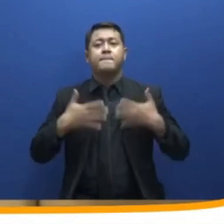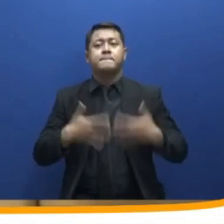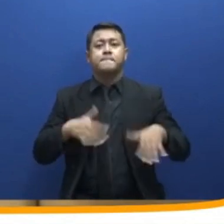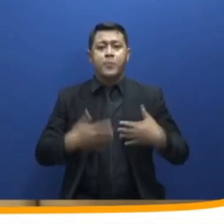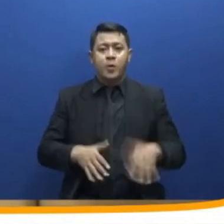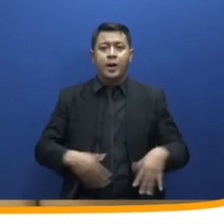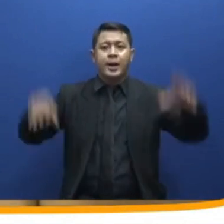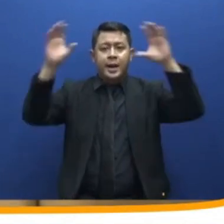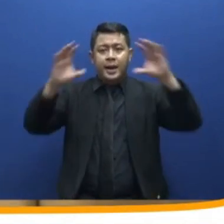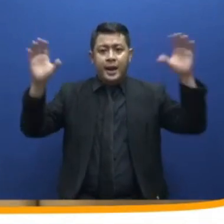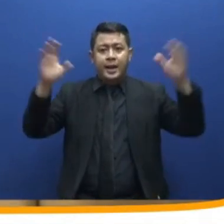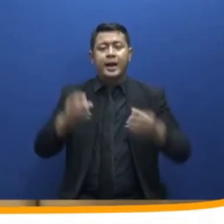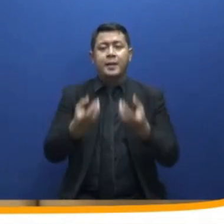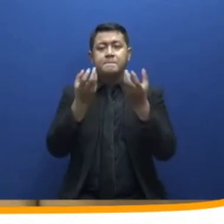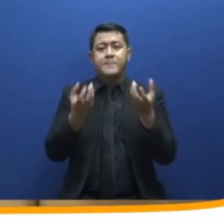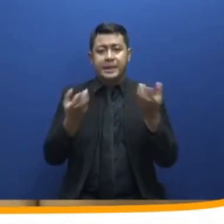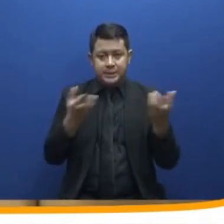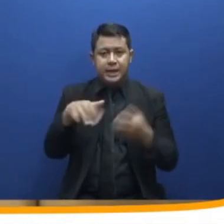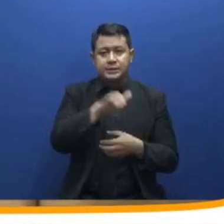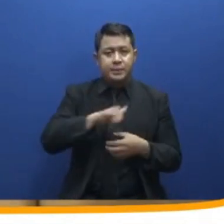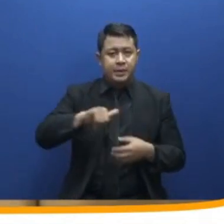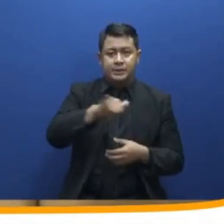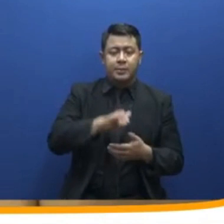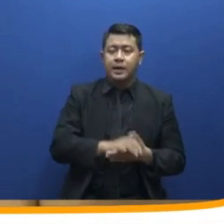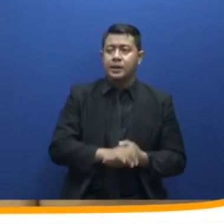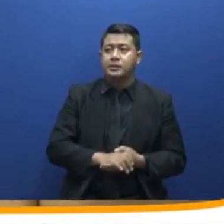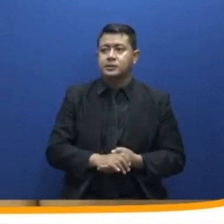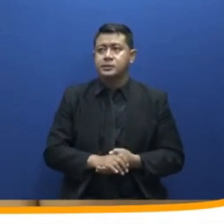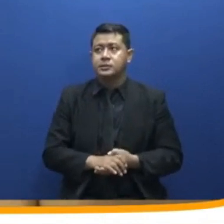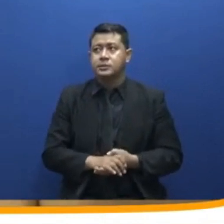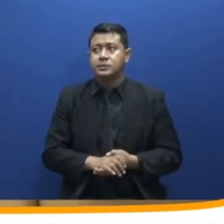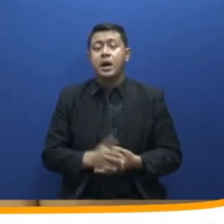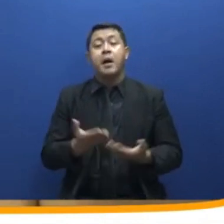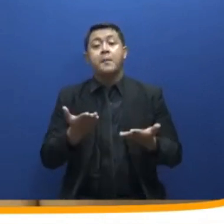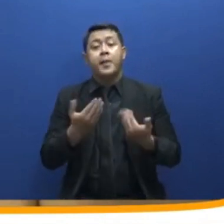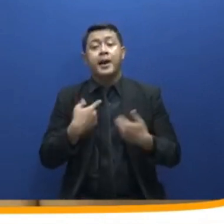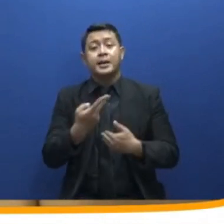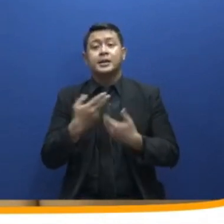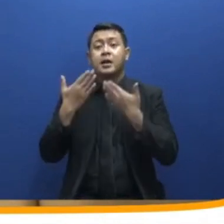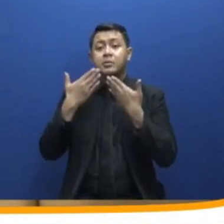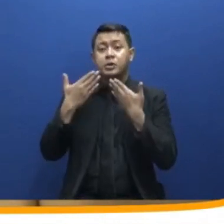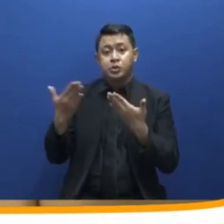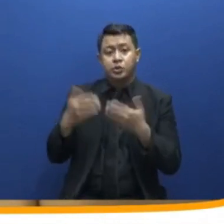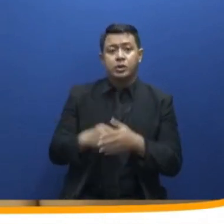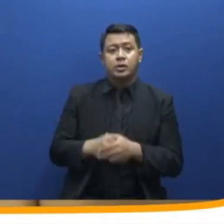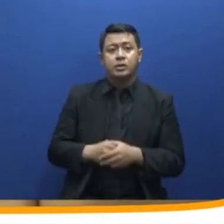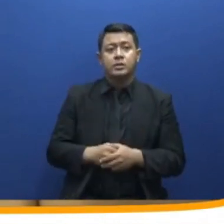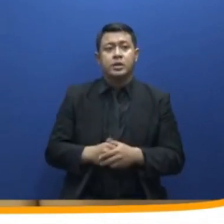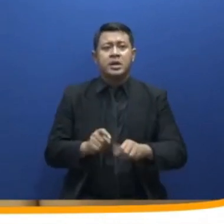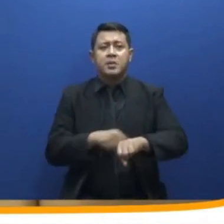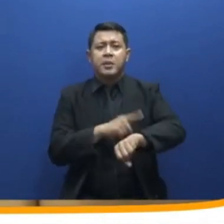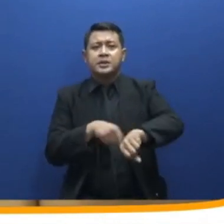ini saudara-saudari kita semua Mari kita bersyukur dalam hati kita ketika masa-masa pandemi